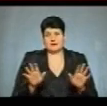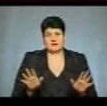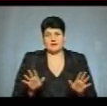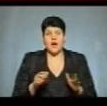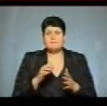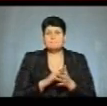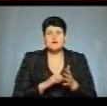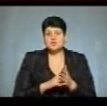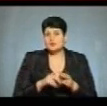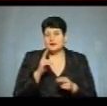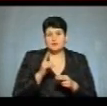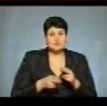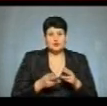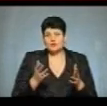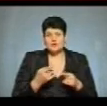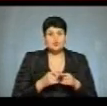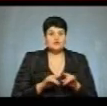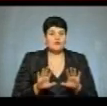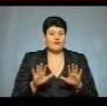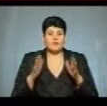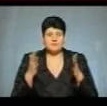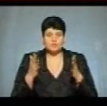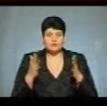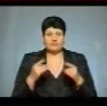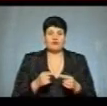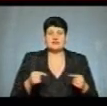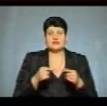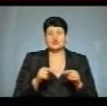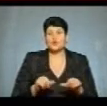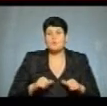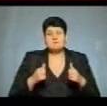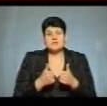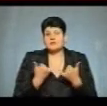причини остаточні цього випадку визначить комісія, яка